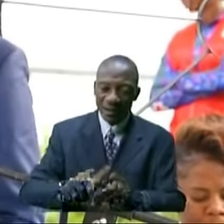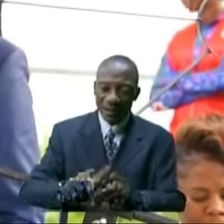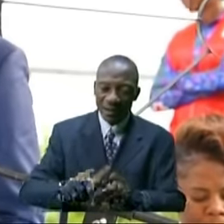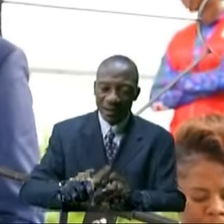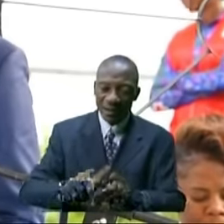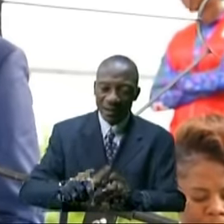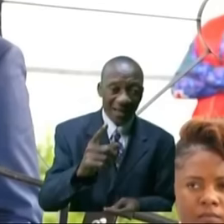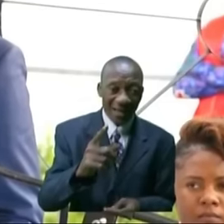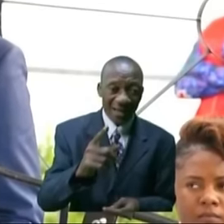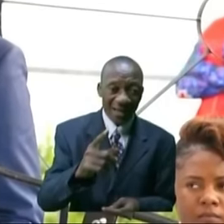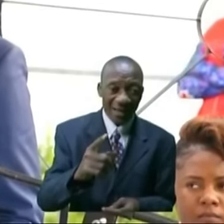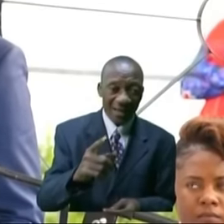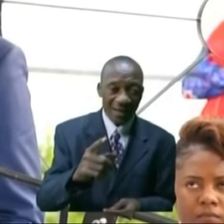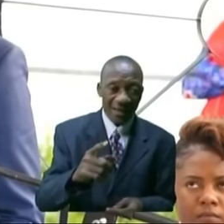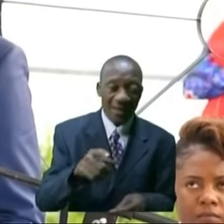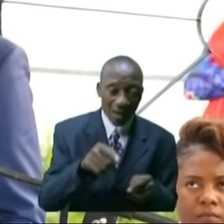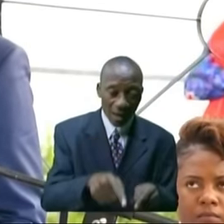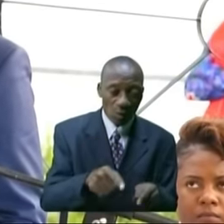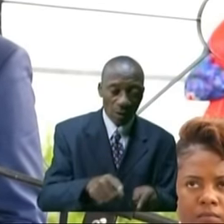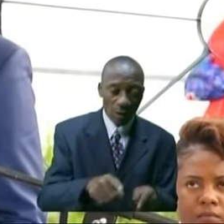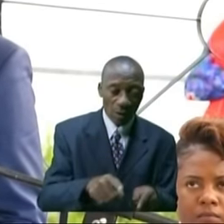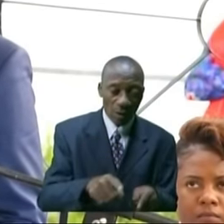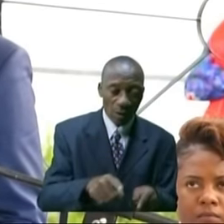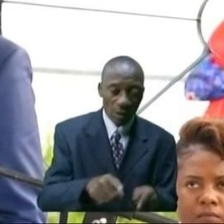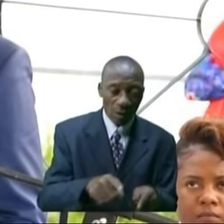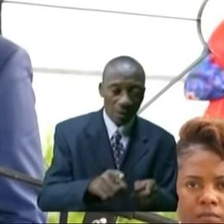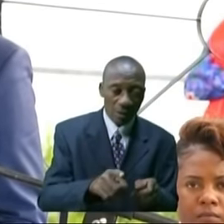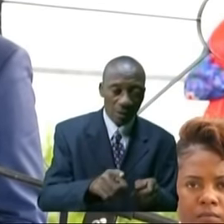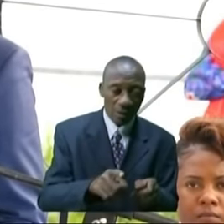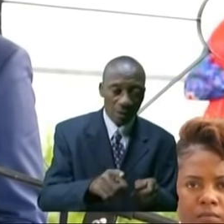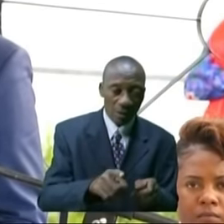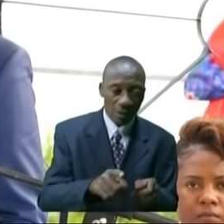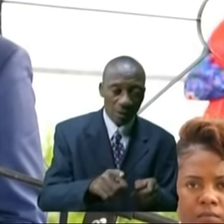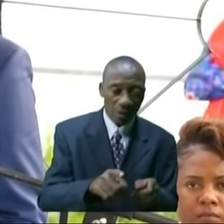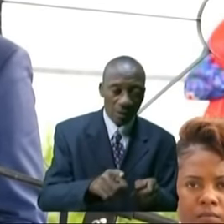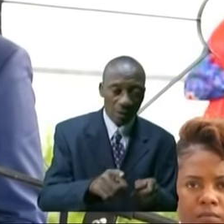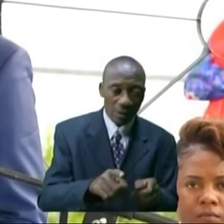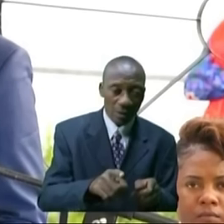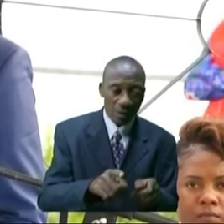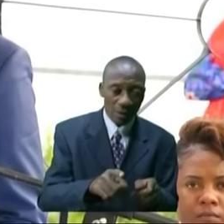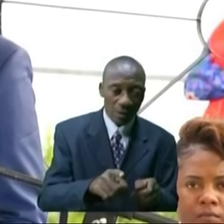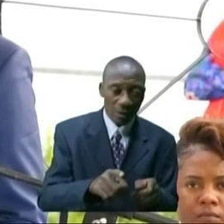sera de la étant donné qu'il va être le mieux équipé.